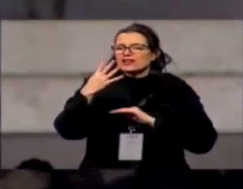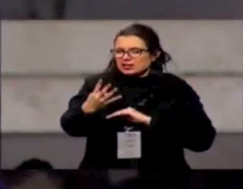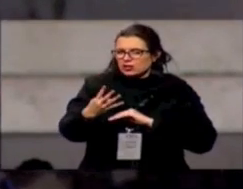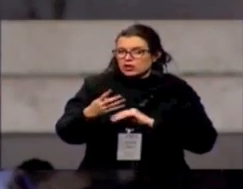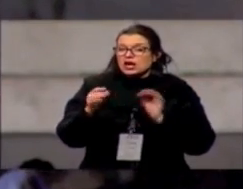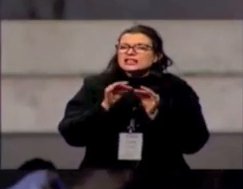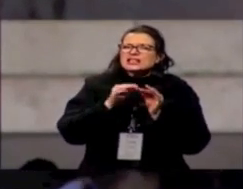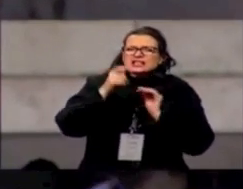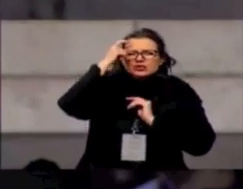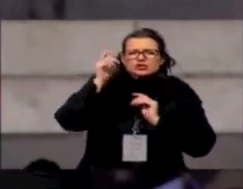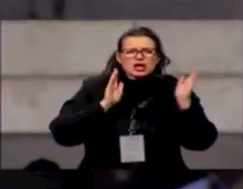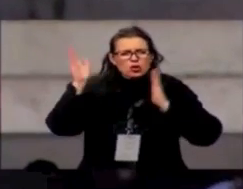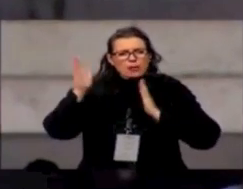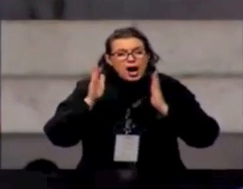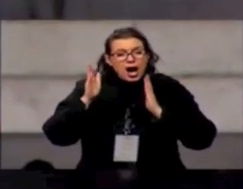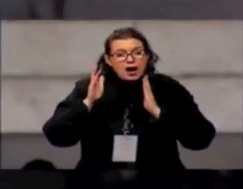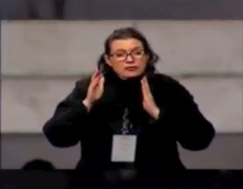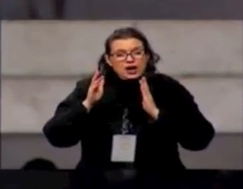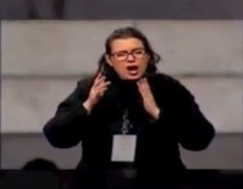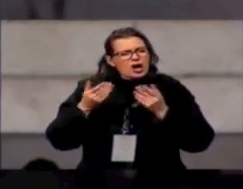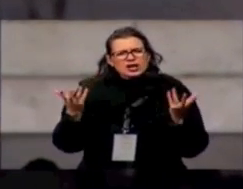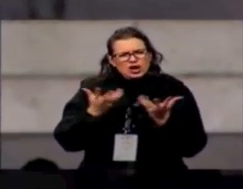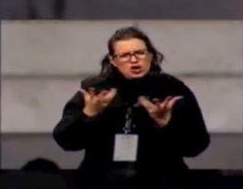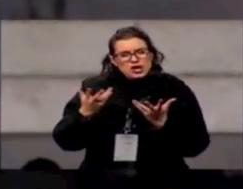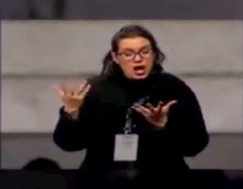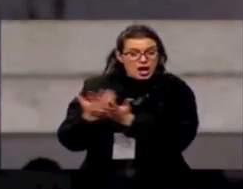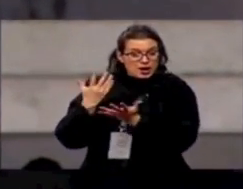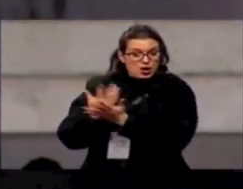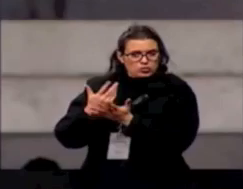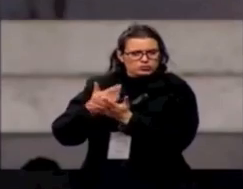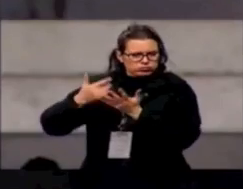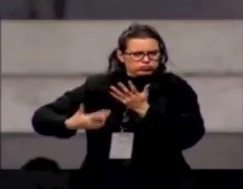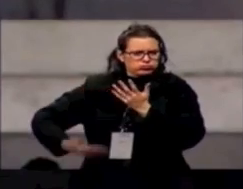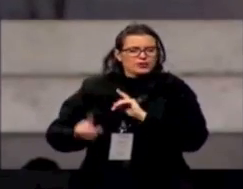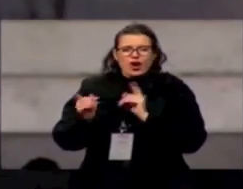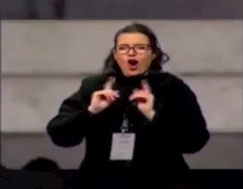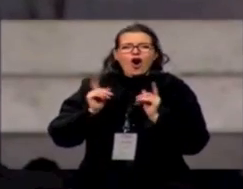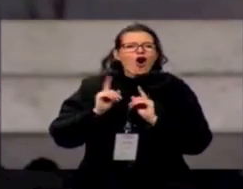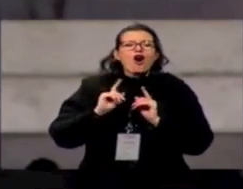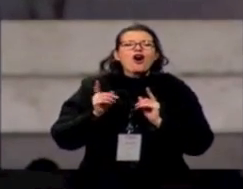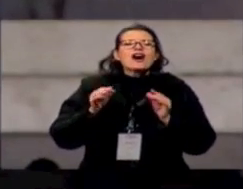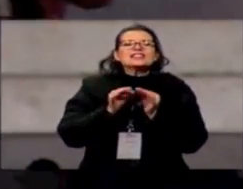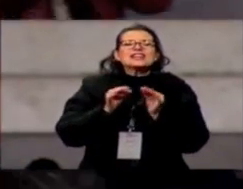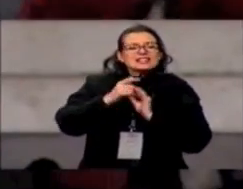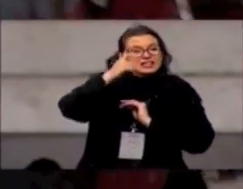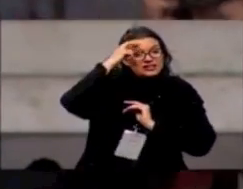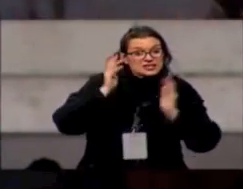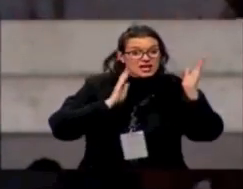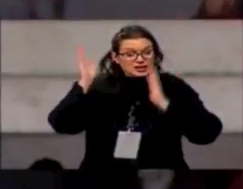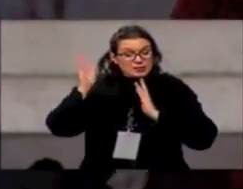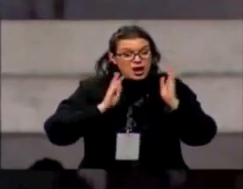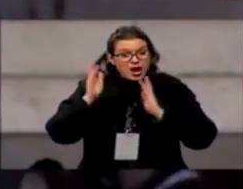ci raccontano non è una concessione che lo stato ha fatto a cosa nostra in cambio della cessazione delle